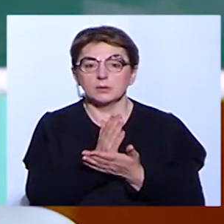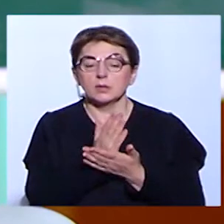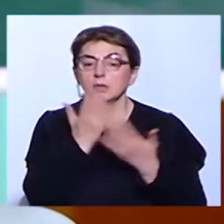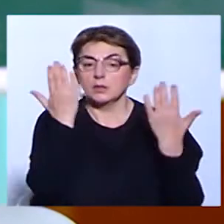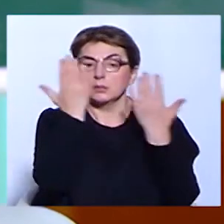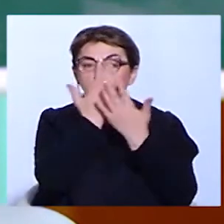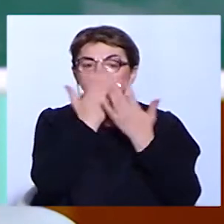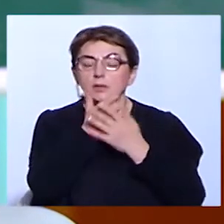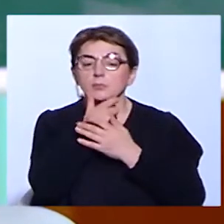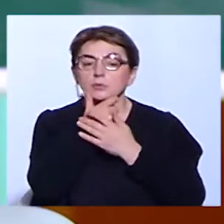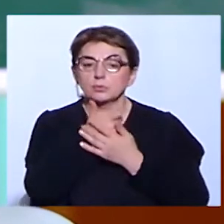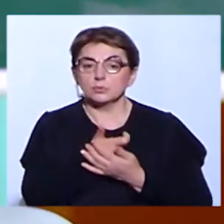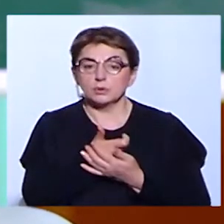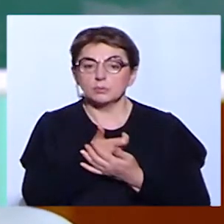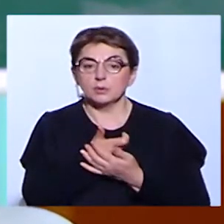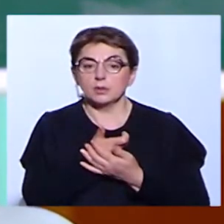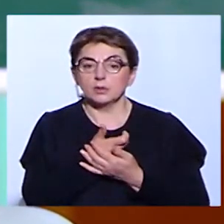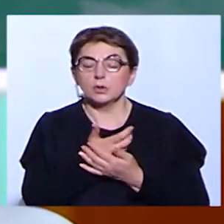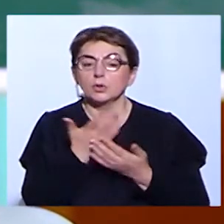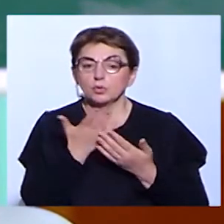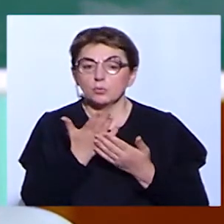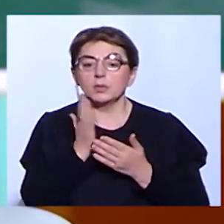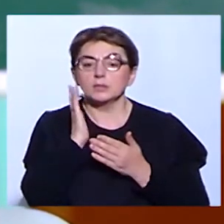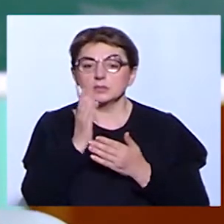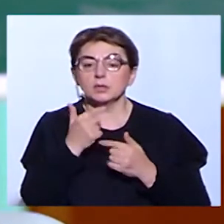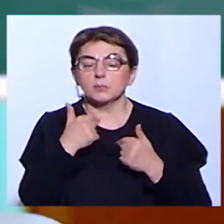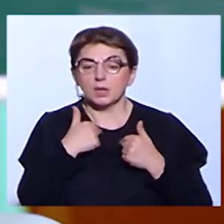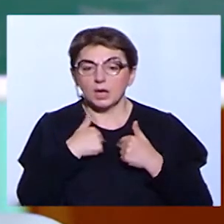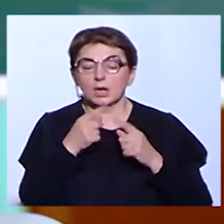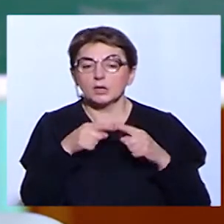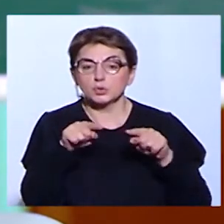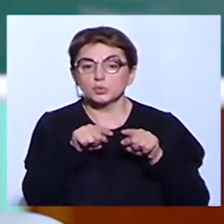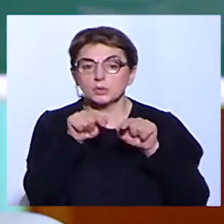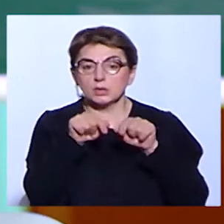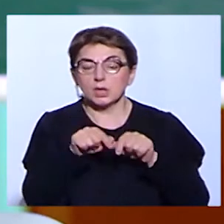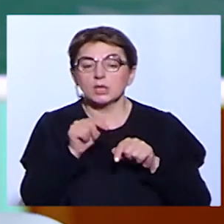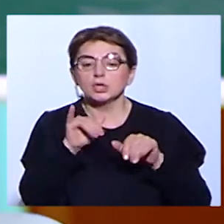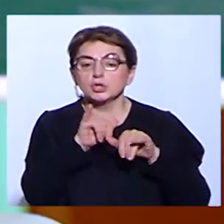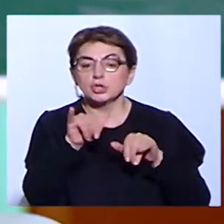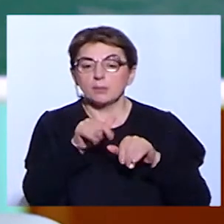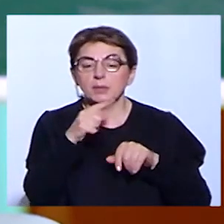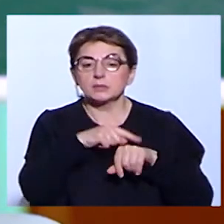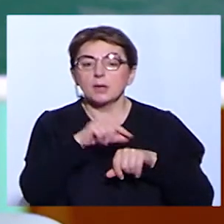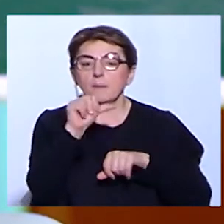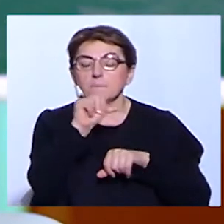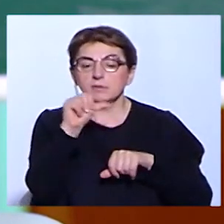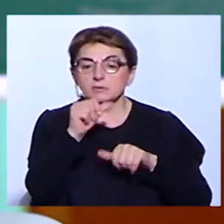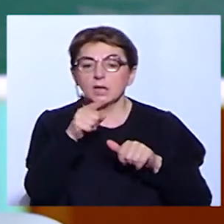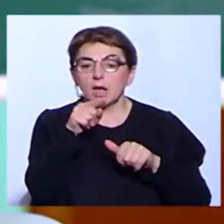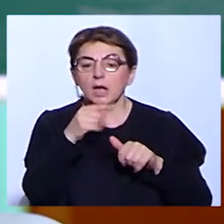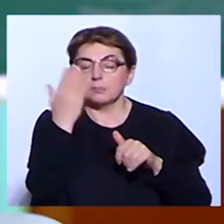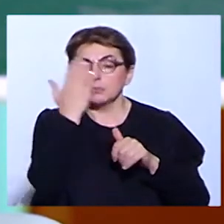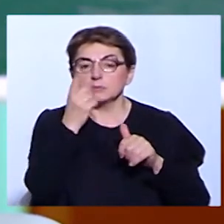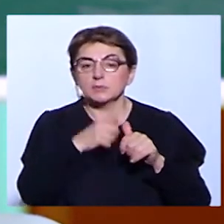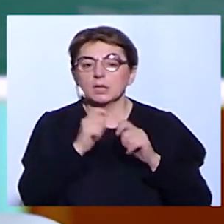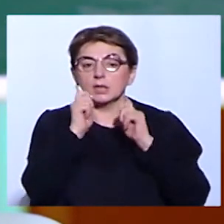ფილმის ყურება, რომელიც გავა ჩვენი ეთერით შაბათს 1 საათზე. ამ ფილმს ჰქვია ლურჯი